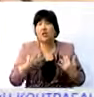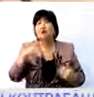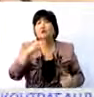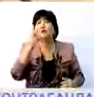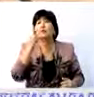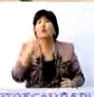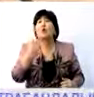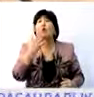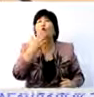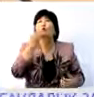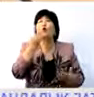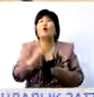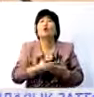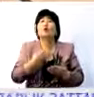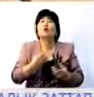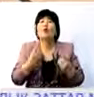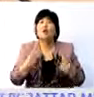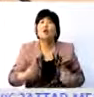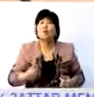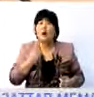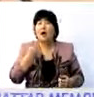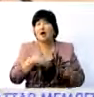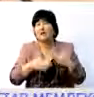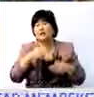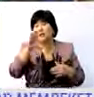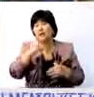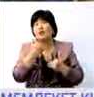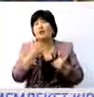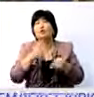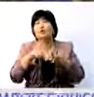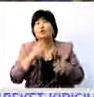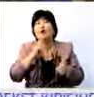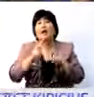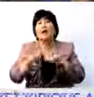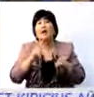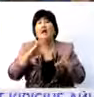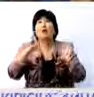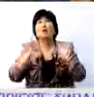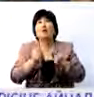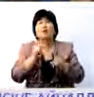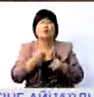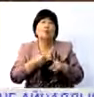Шоқай ұлтының ұлы мақтанышы. Ел тізгінін ұстаған ердің құрметін ұйымдастырылған конференцияның түйін сөзі